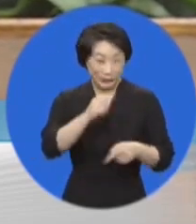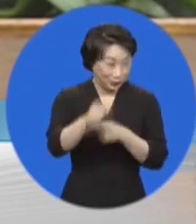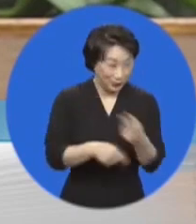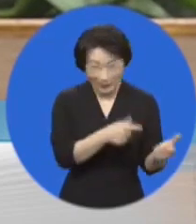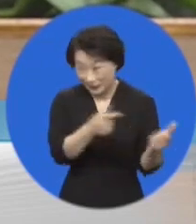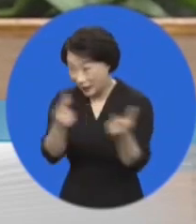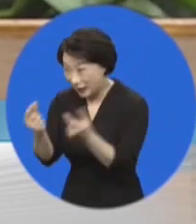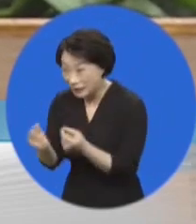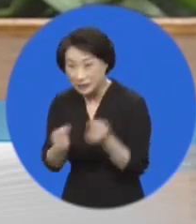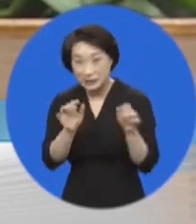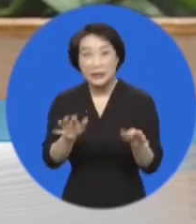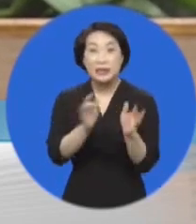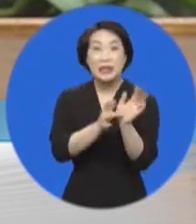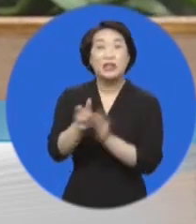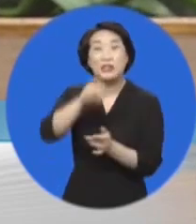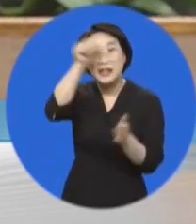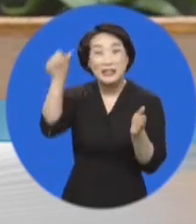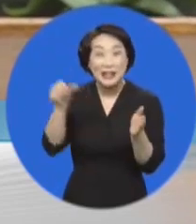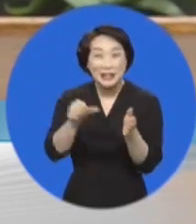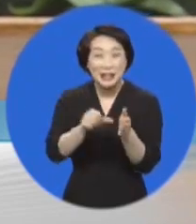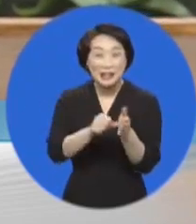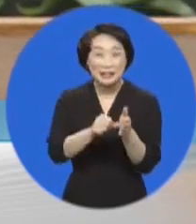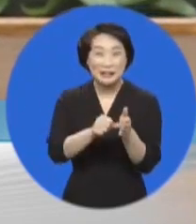따라서 예수의 생애는